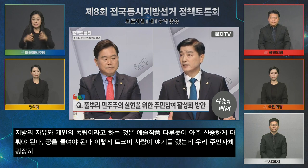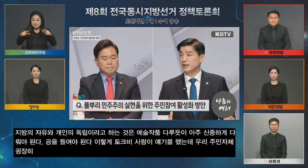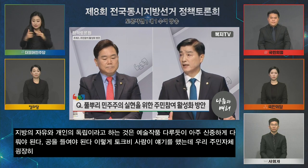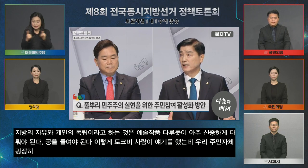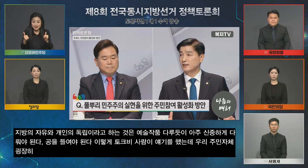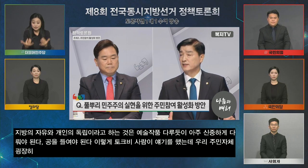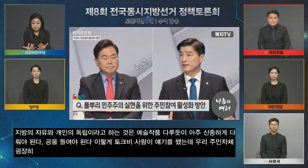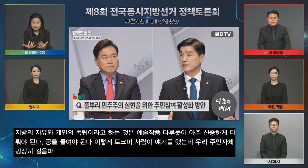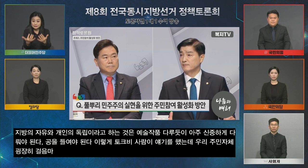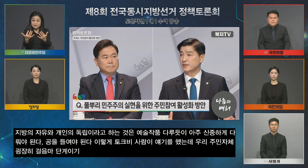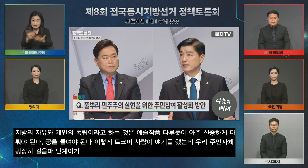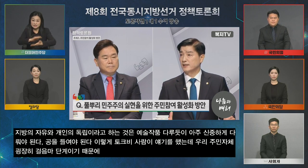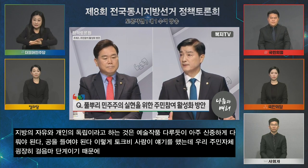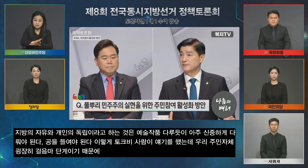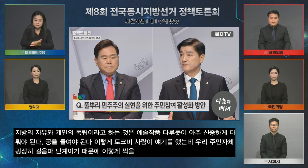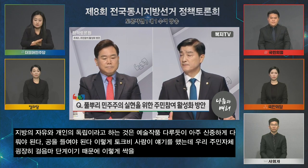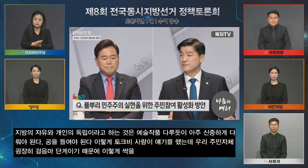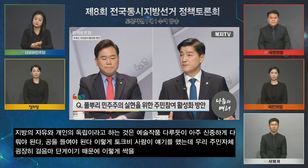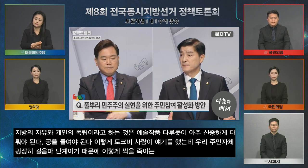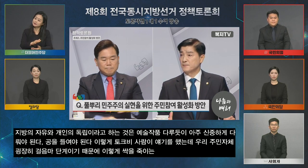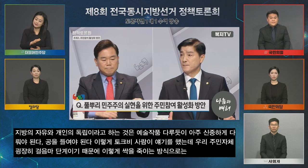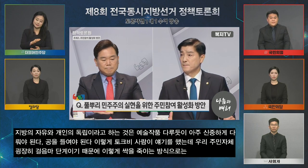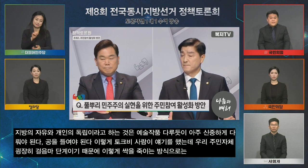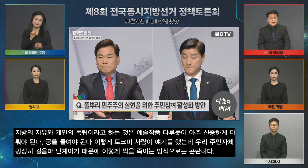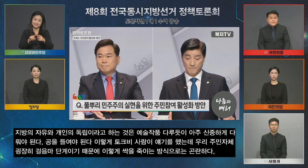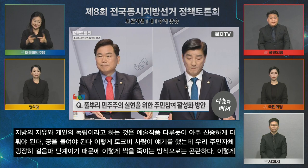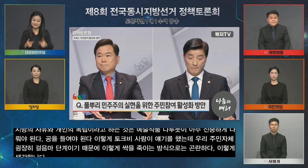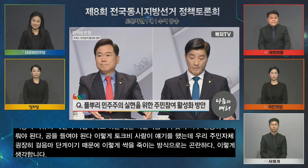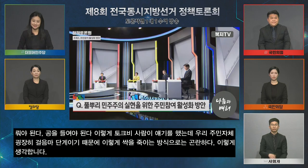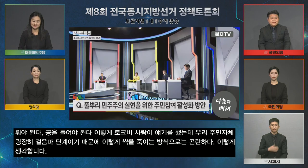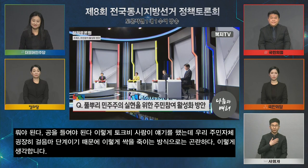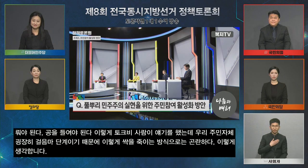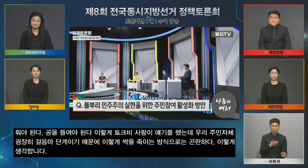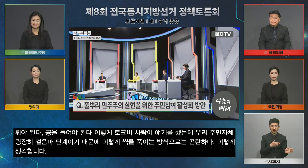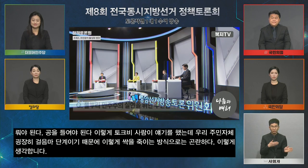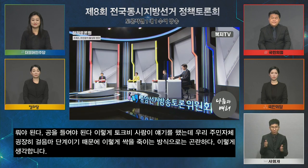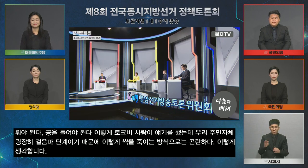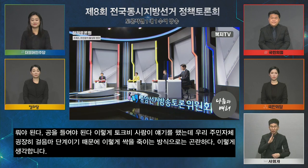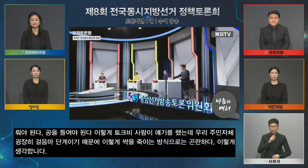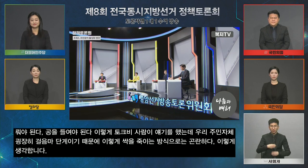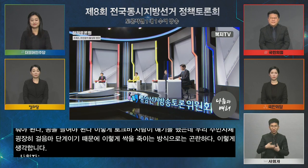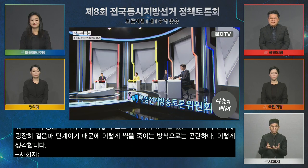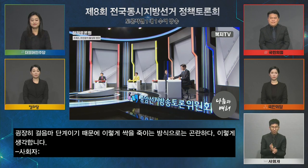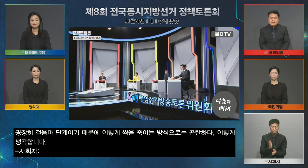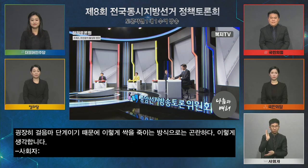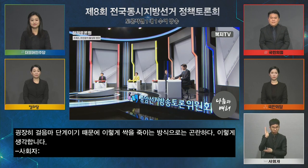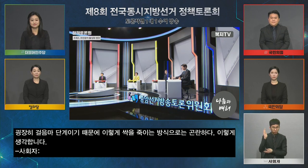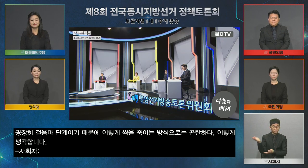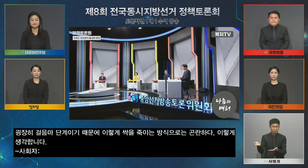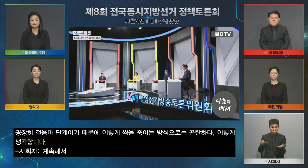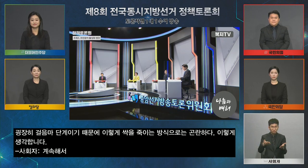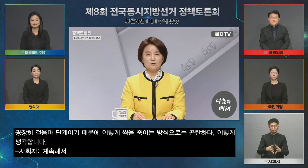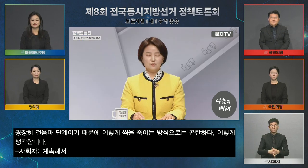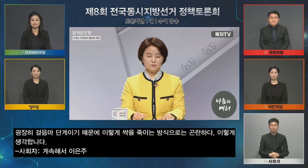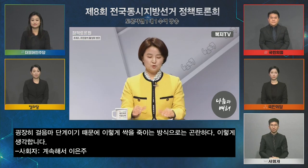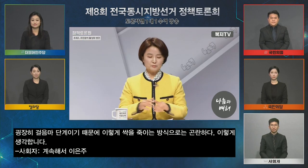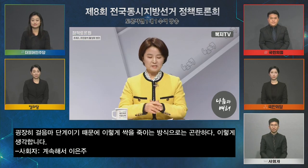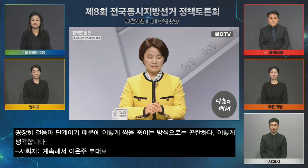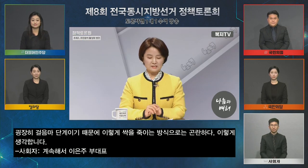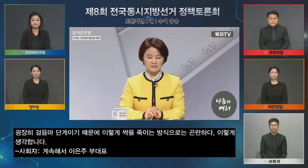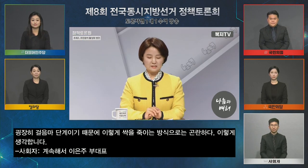곤란하다 이렇게 생각합니다. 네 계속해서 이은주 부대표 이야기도 듣겠습니다. 네